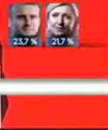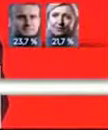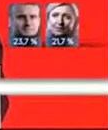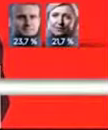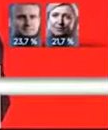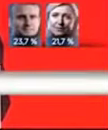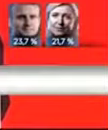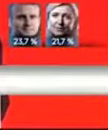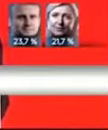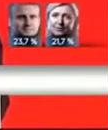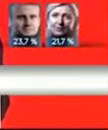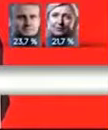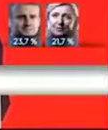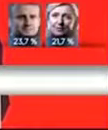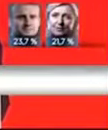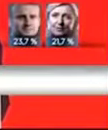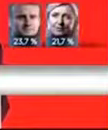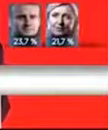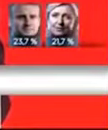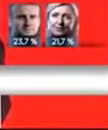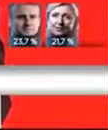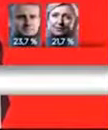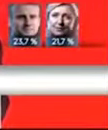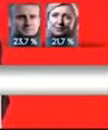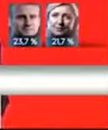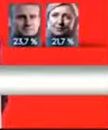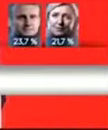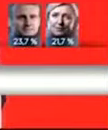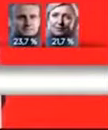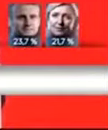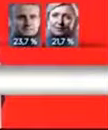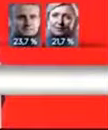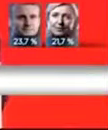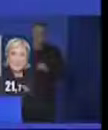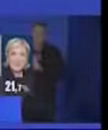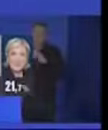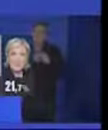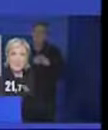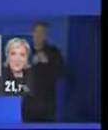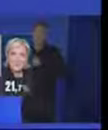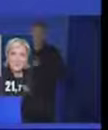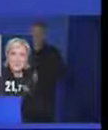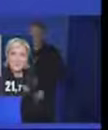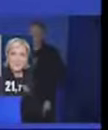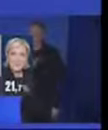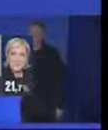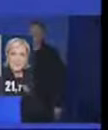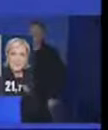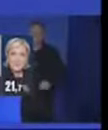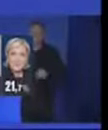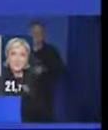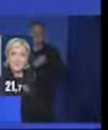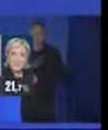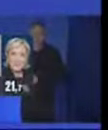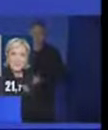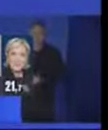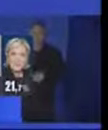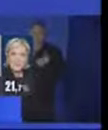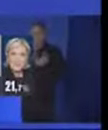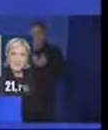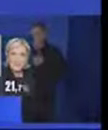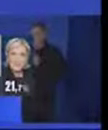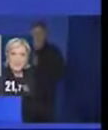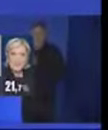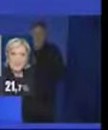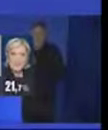trahisons. C'est la seule attitude que me dicte mon éthique politique. Les obstacles mis sur ma route étaient trop